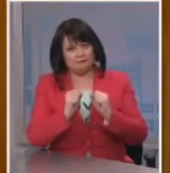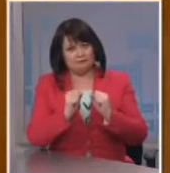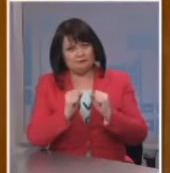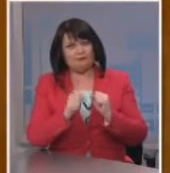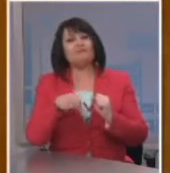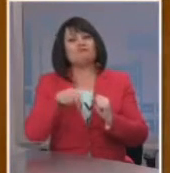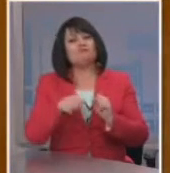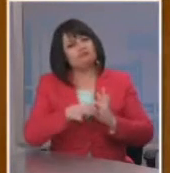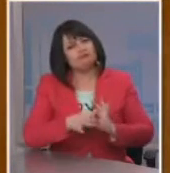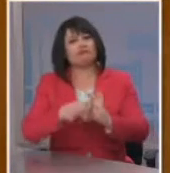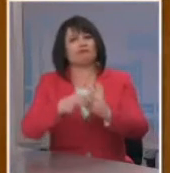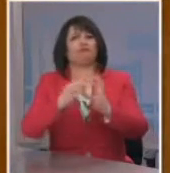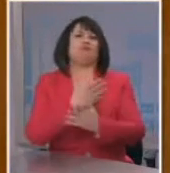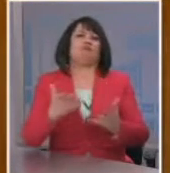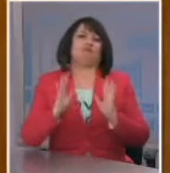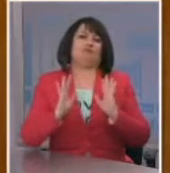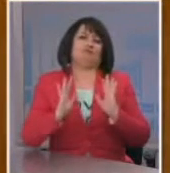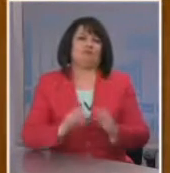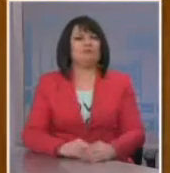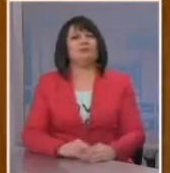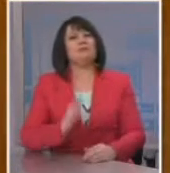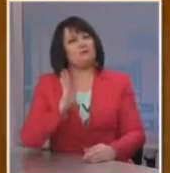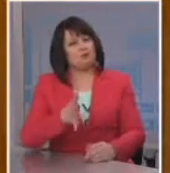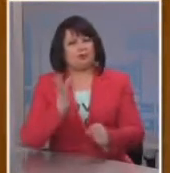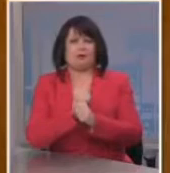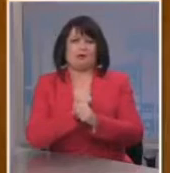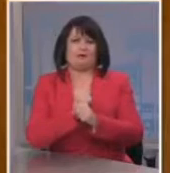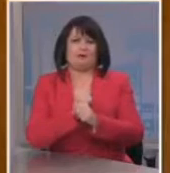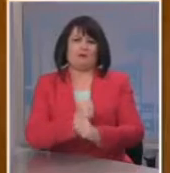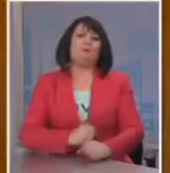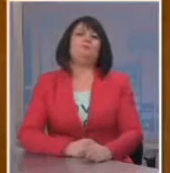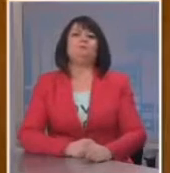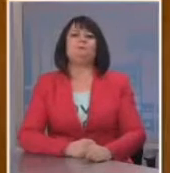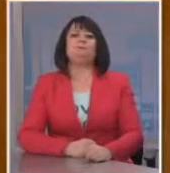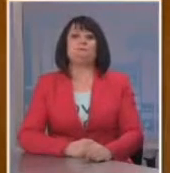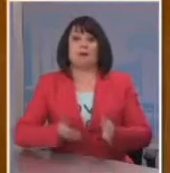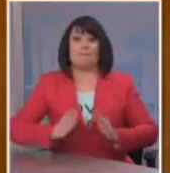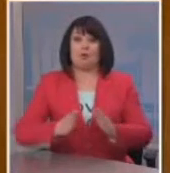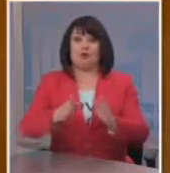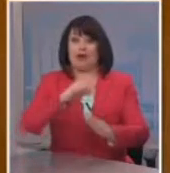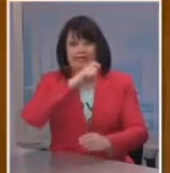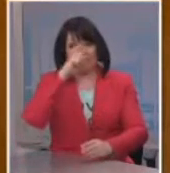τεράστιο. Όμως μπορούμε να τα καταφέρουμε. Η πορεία θα είναι δύσκολη,